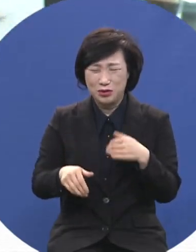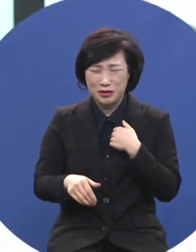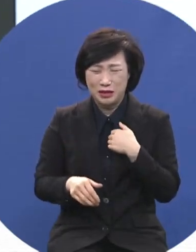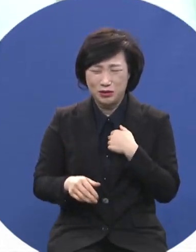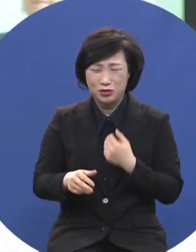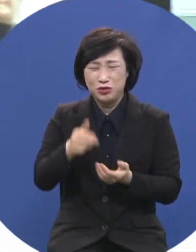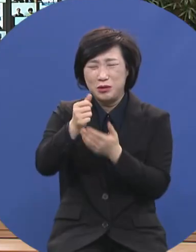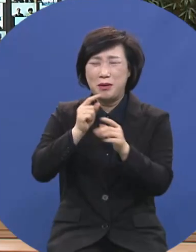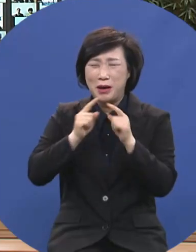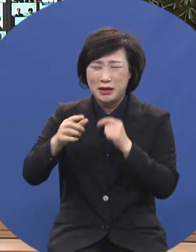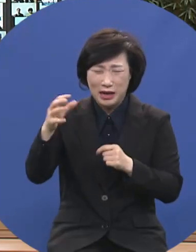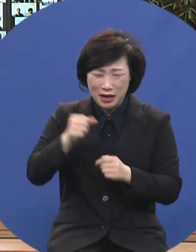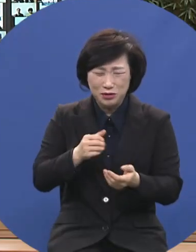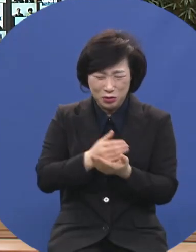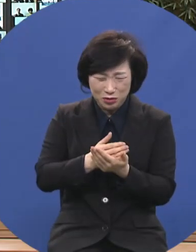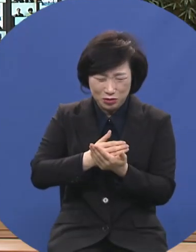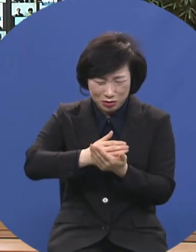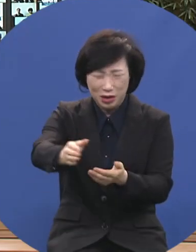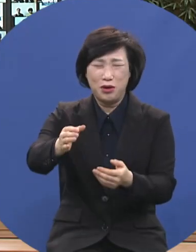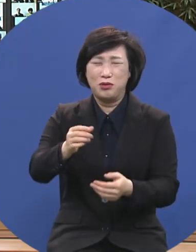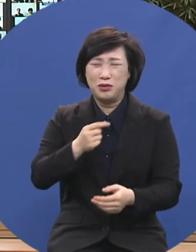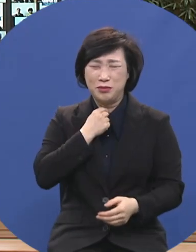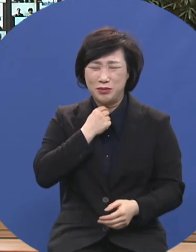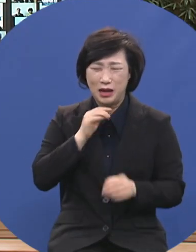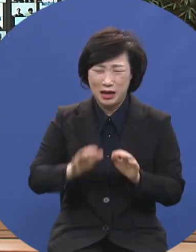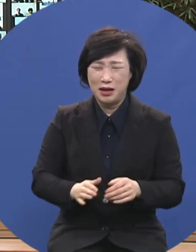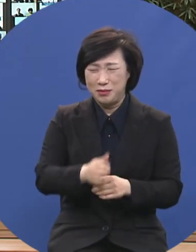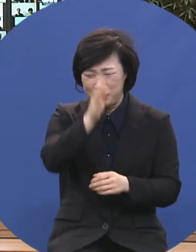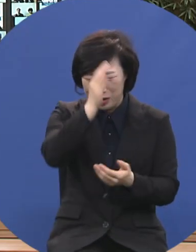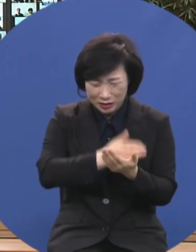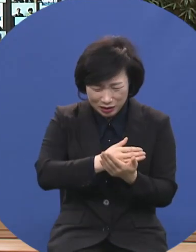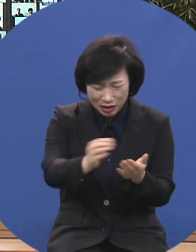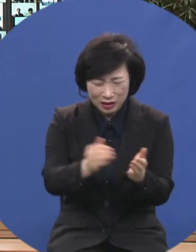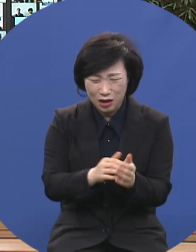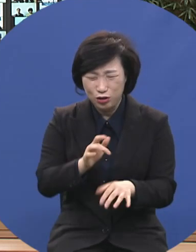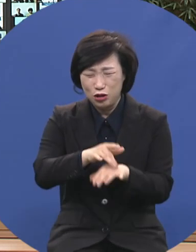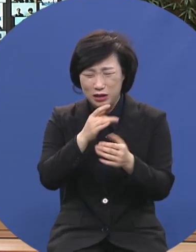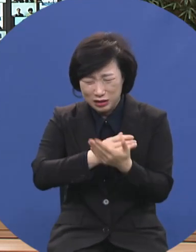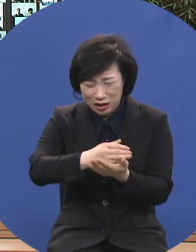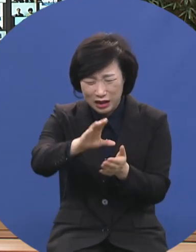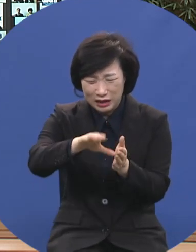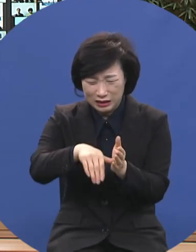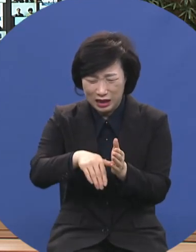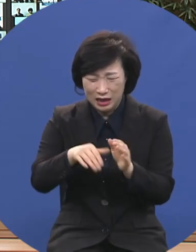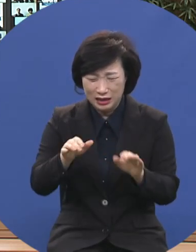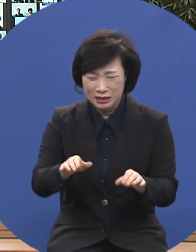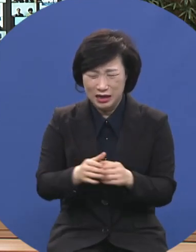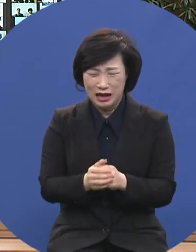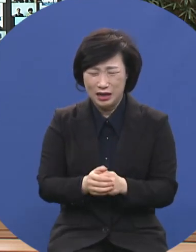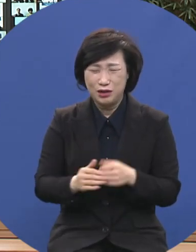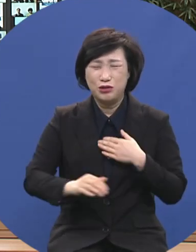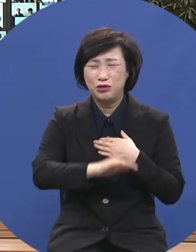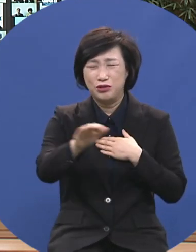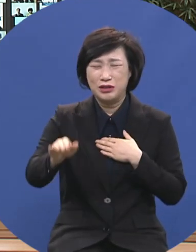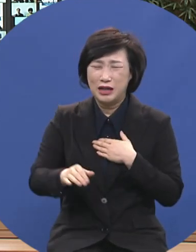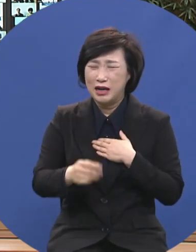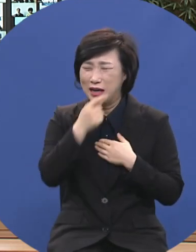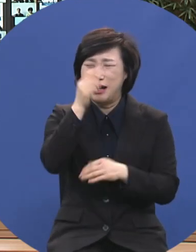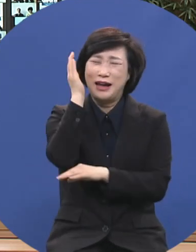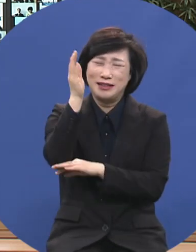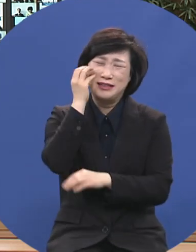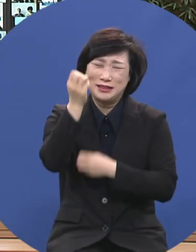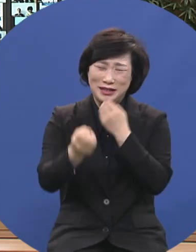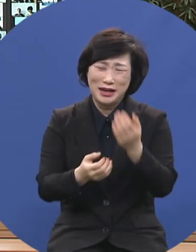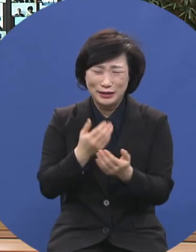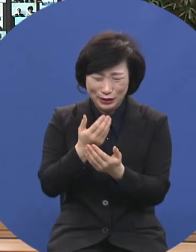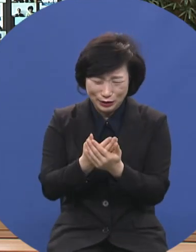주님이 주신 말씀으로 쫓아냅니다. 질병이 떠나고 귀신이 떠나갈 때 저들이 간증하게